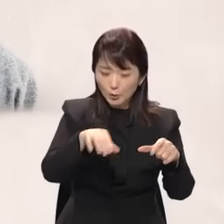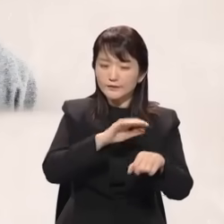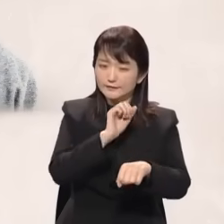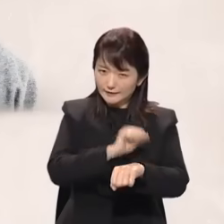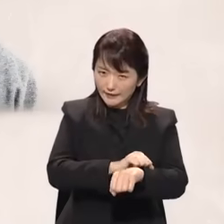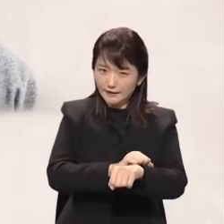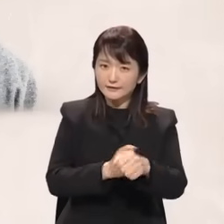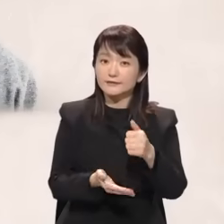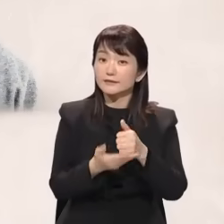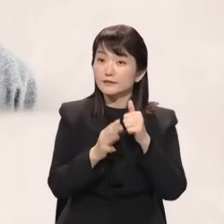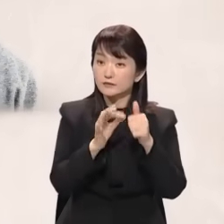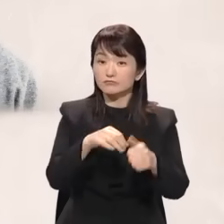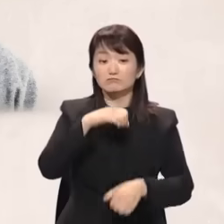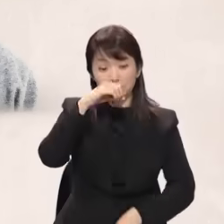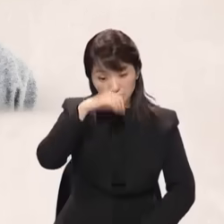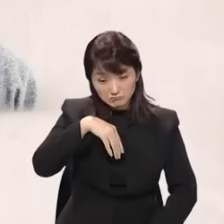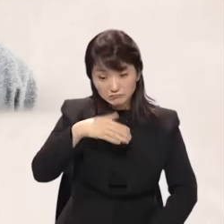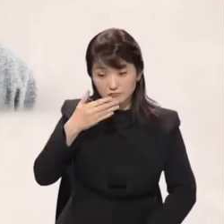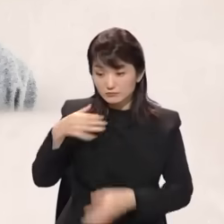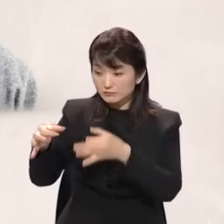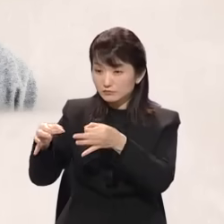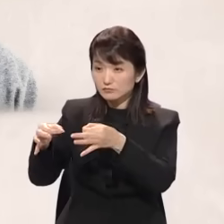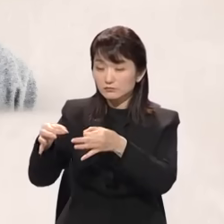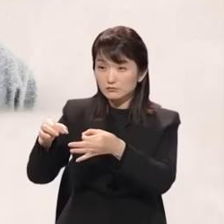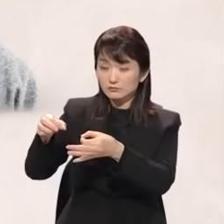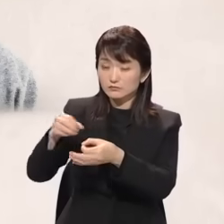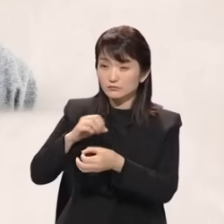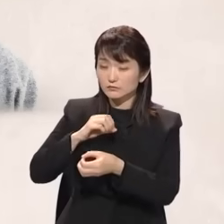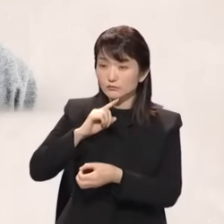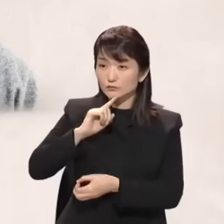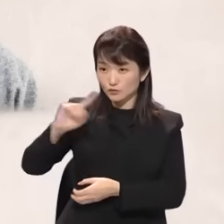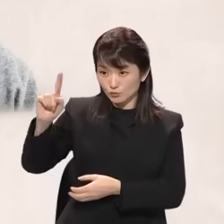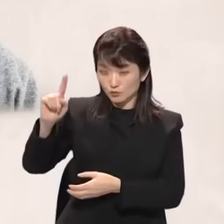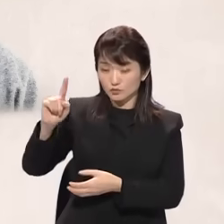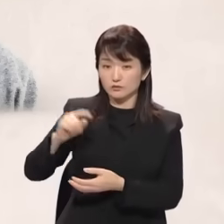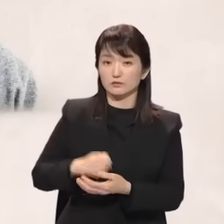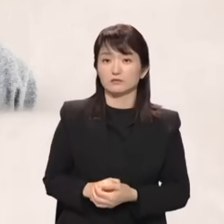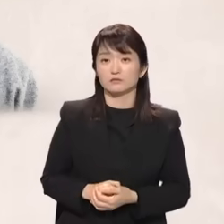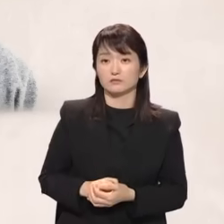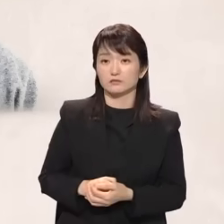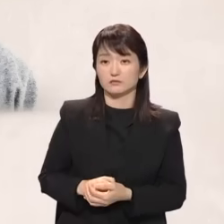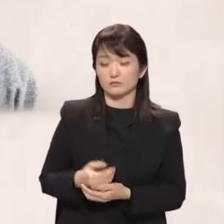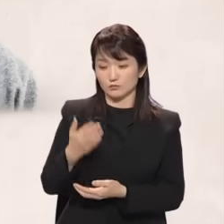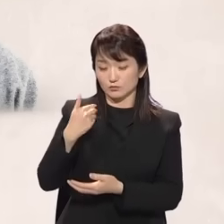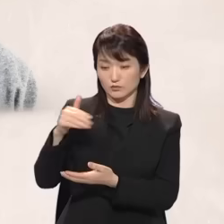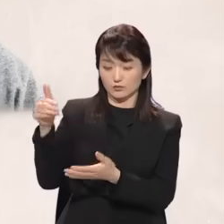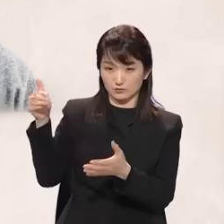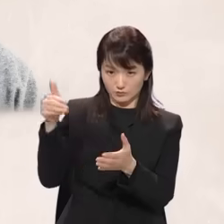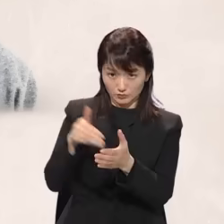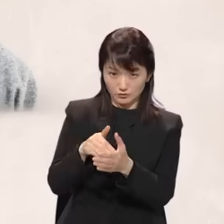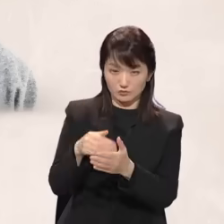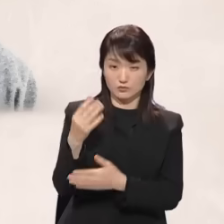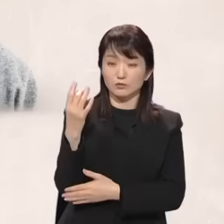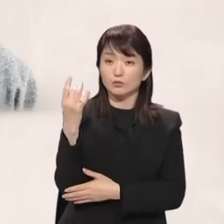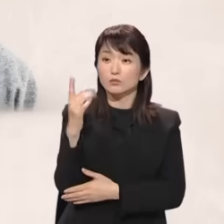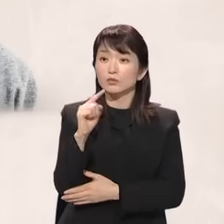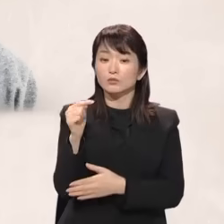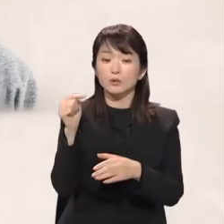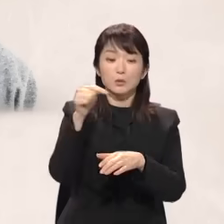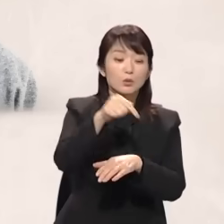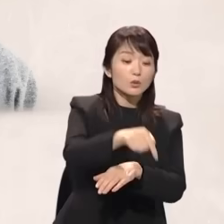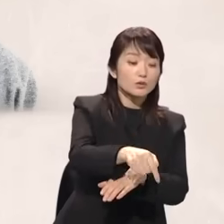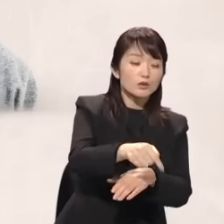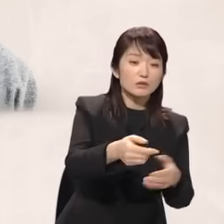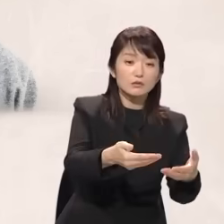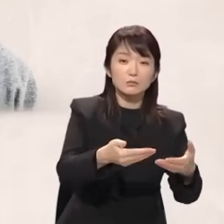합니다 그리고 별 생각 없이 그 식당에서 실제로 배달을 시켰습니다 어 그래서 음식이 도착을 했는데요 원래 같았으면 나가서 직접 받을